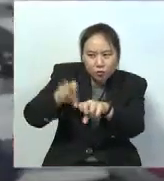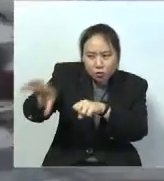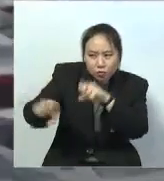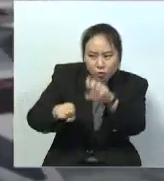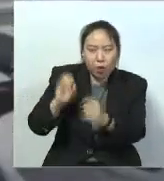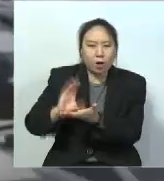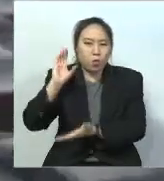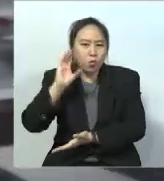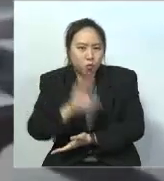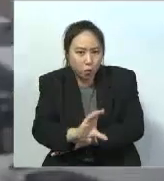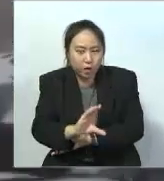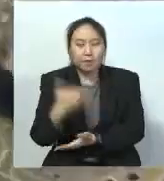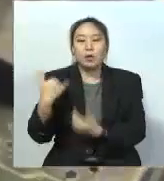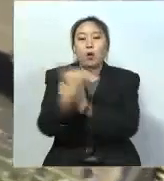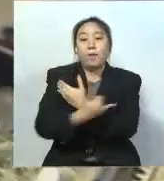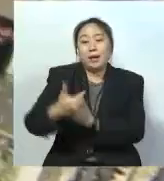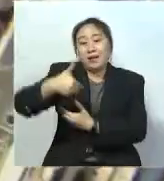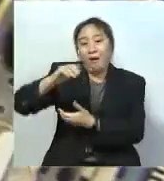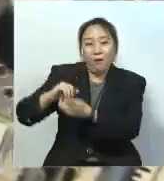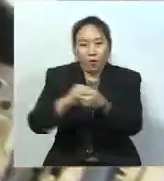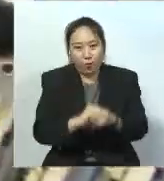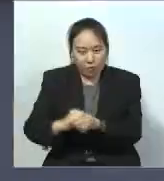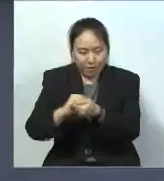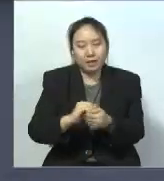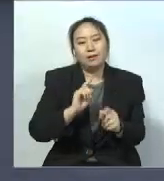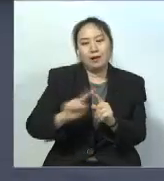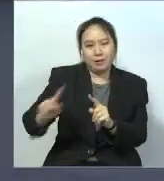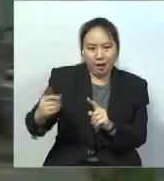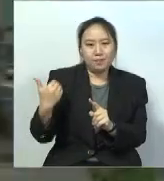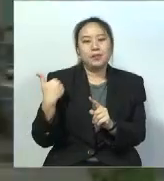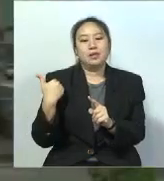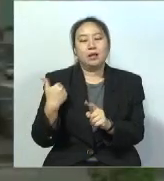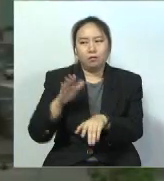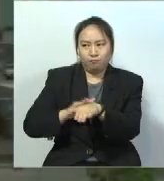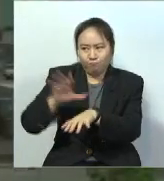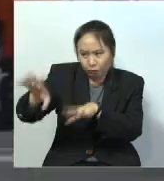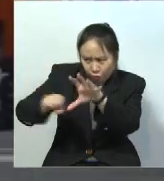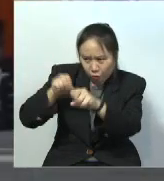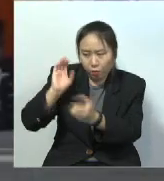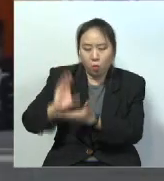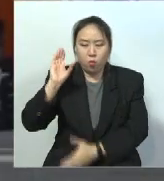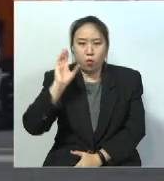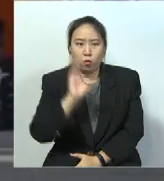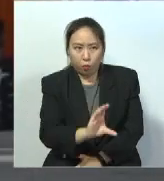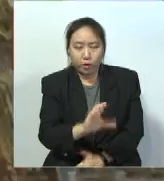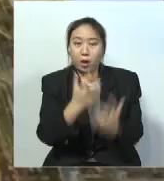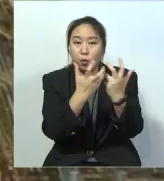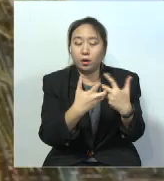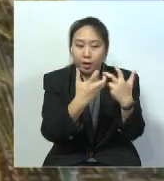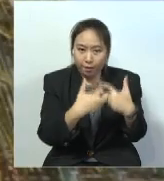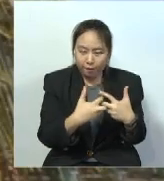าหมายพิเศษและความร่วมมือระหว่างประเทศในหลายประเทศค่ะรวมทั้งชักจูงให้ร่วมลงทุนในอุตสาหกรรมเป้าหมายที่กำหนด